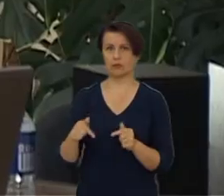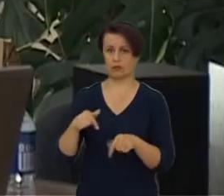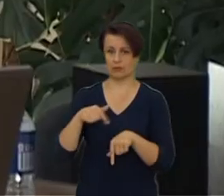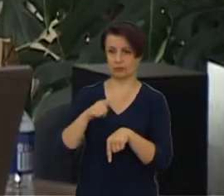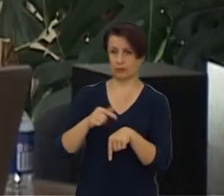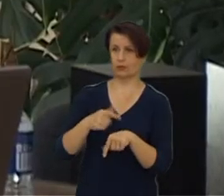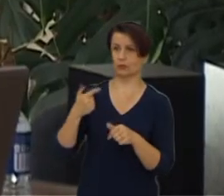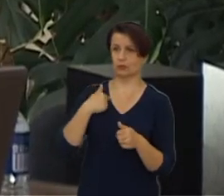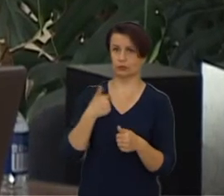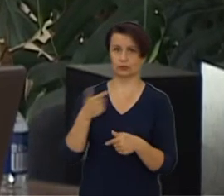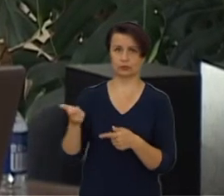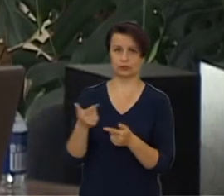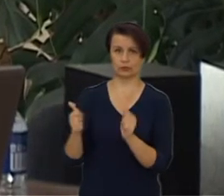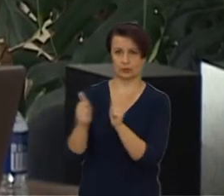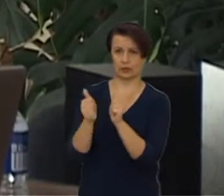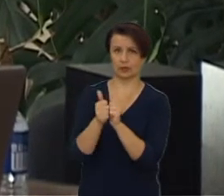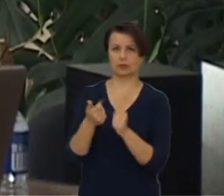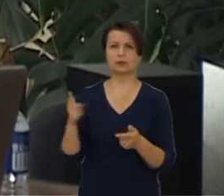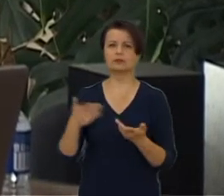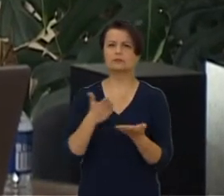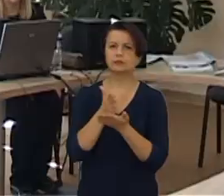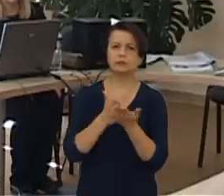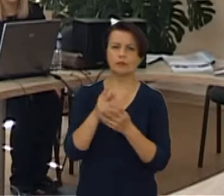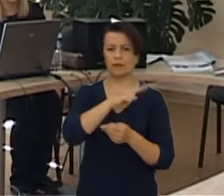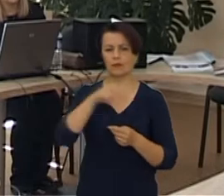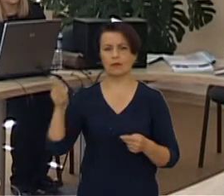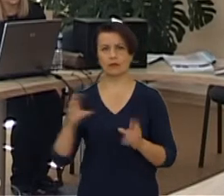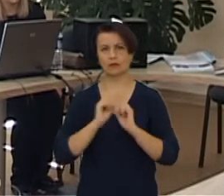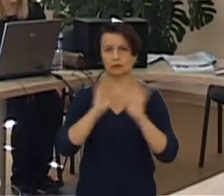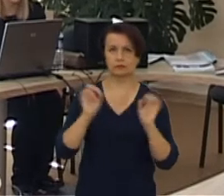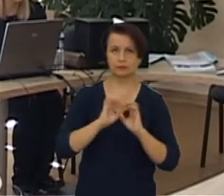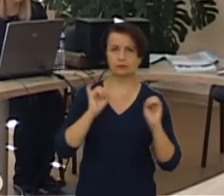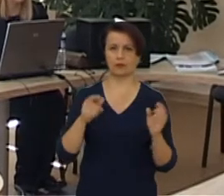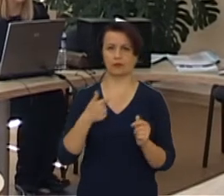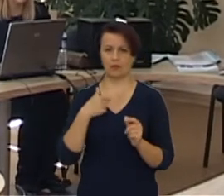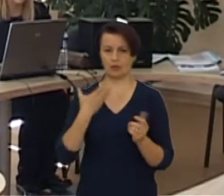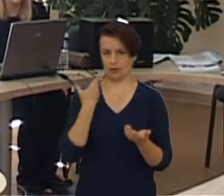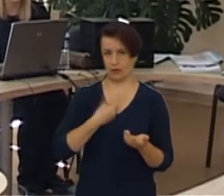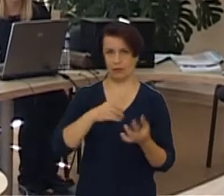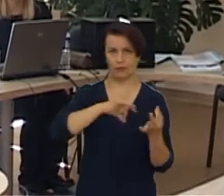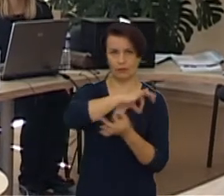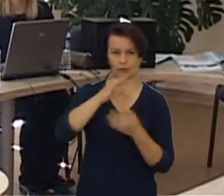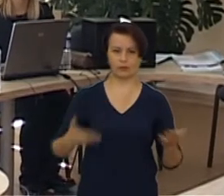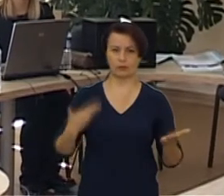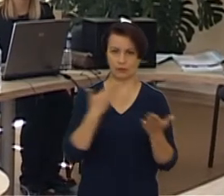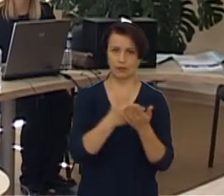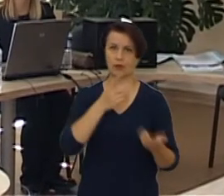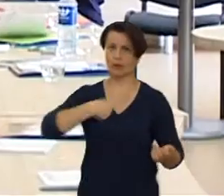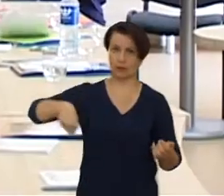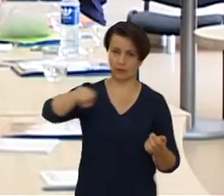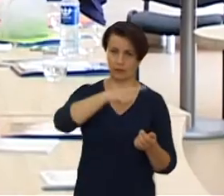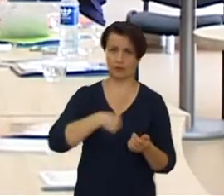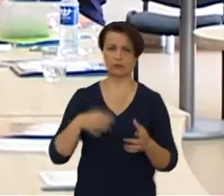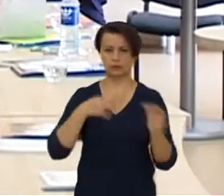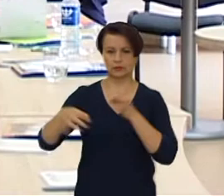metu mūsų partneriai pasidalins profesinio ugdymo ypatumais Norvegijoje. Mes pristatysime jam savo